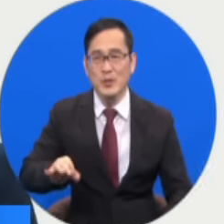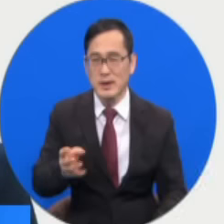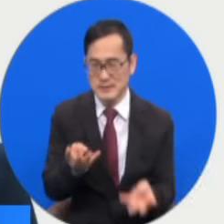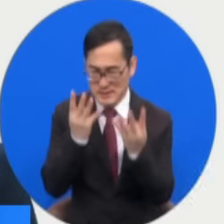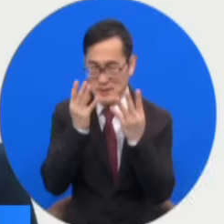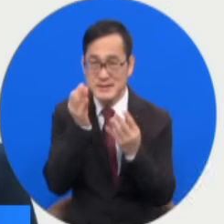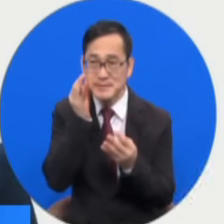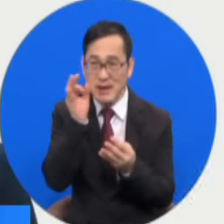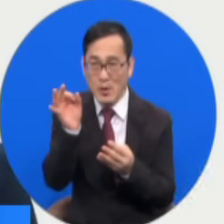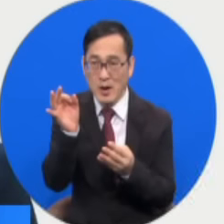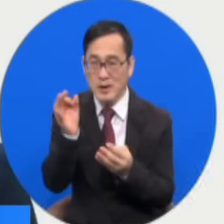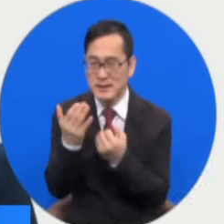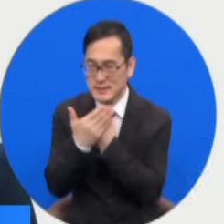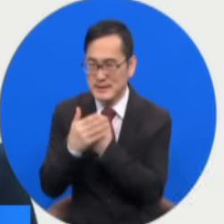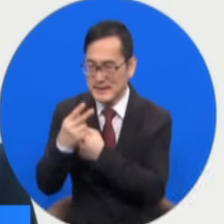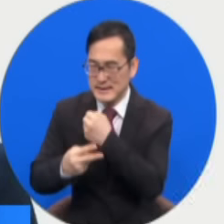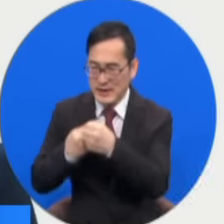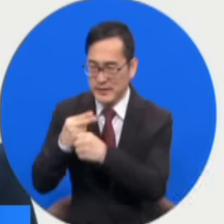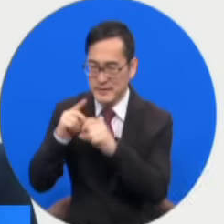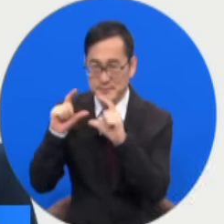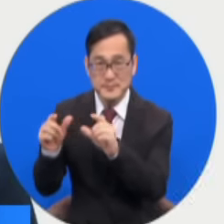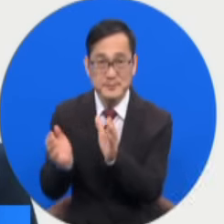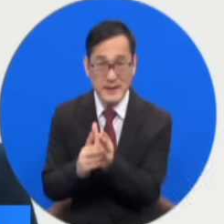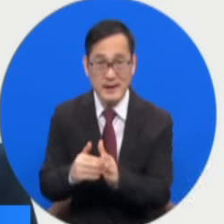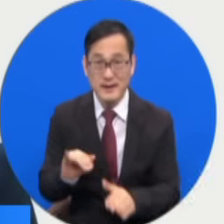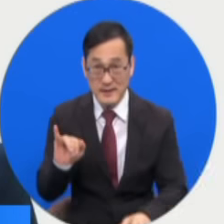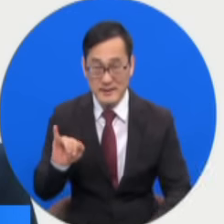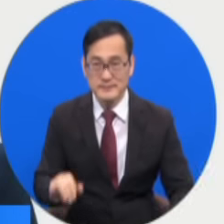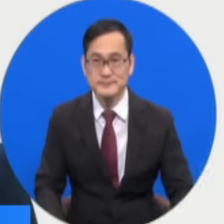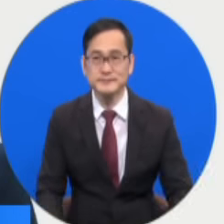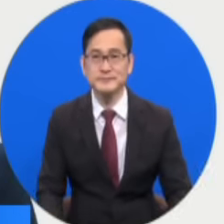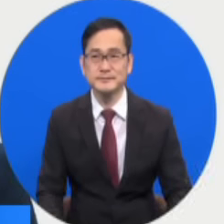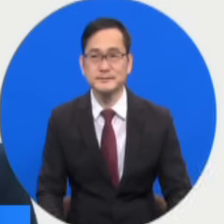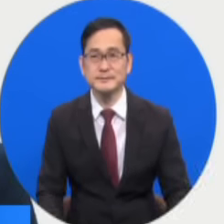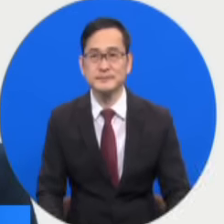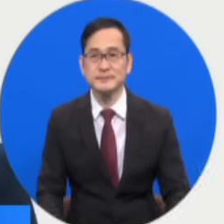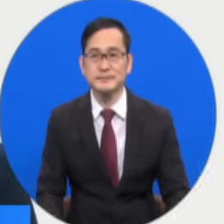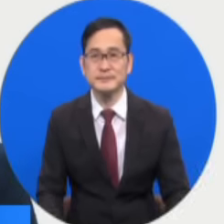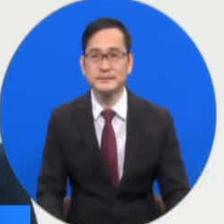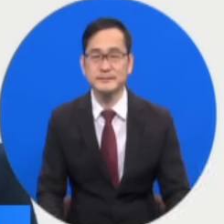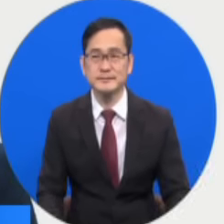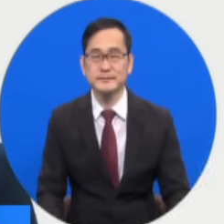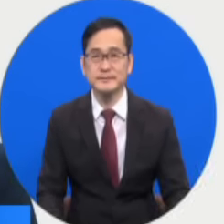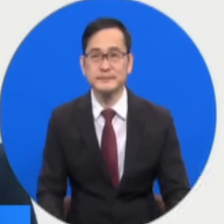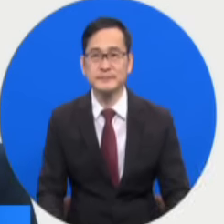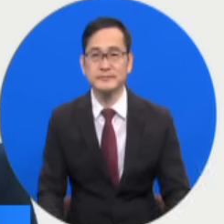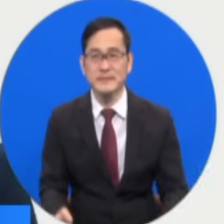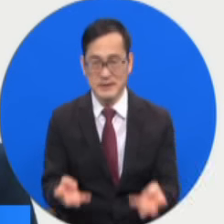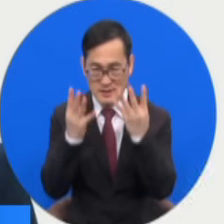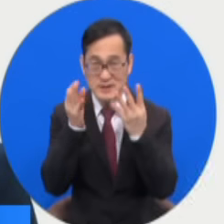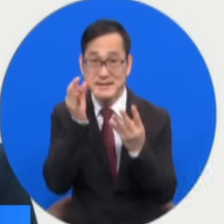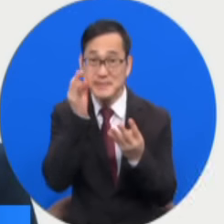거죠 징역 10개월의 집행유에 2년까지 확정이 됐습니다 어 징역 10개월이 확정이 됐습니다